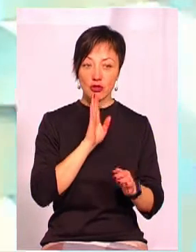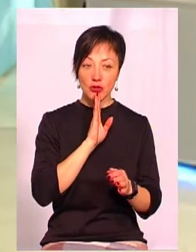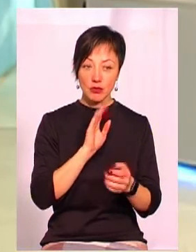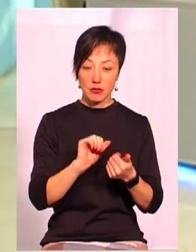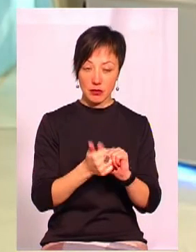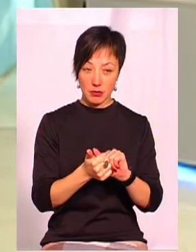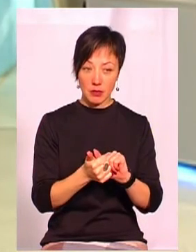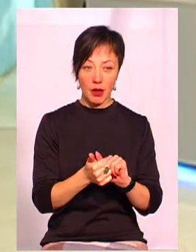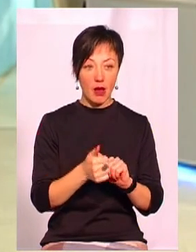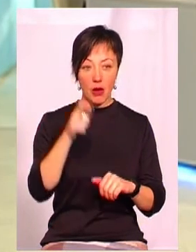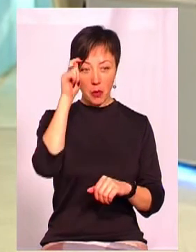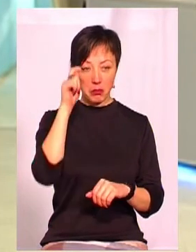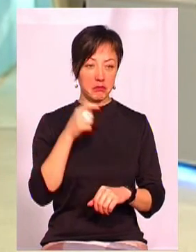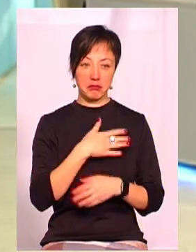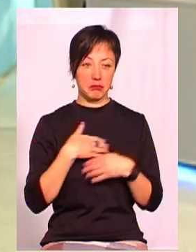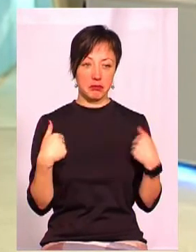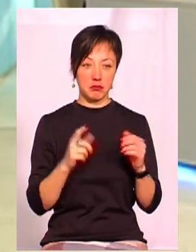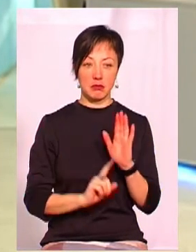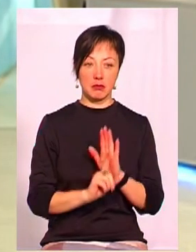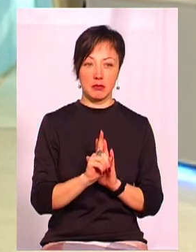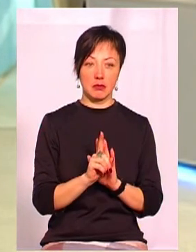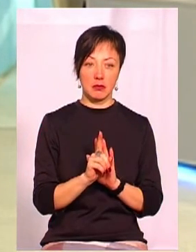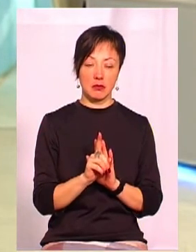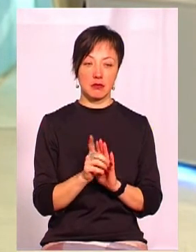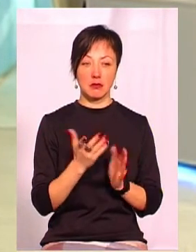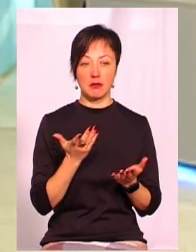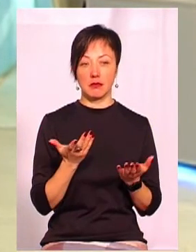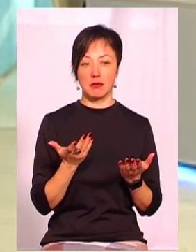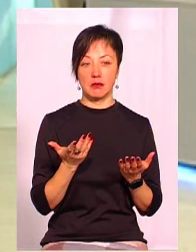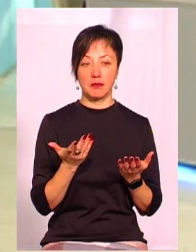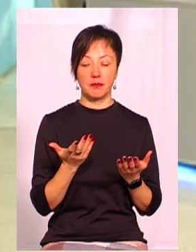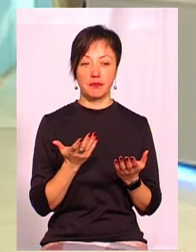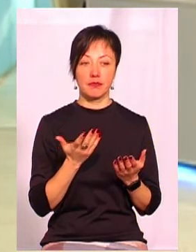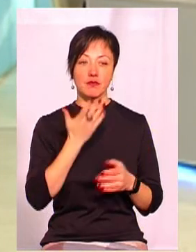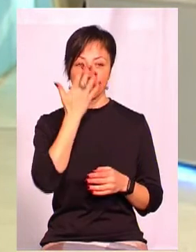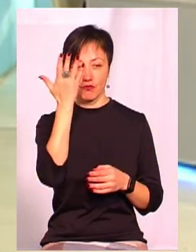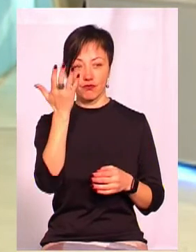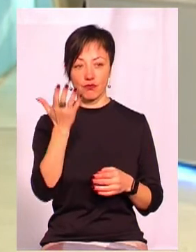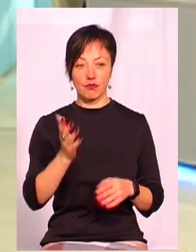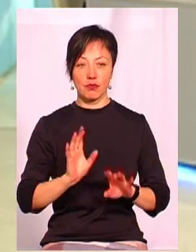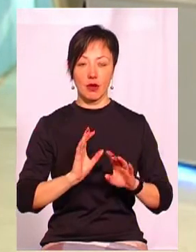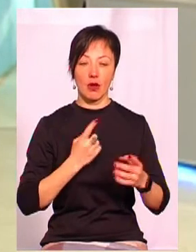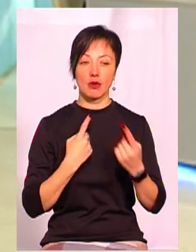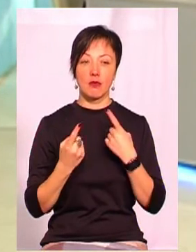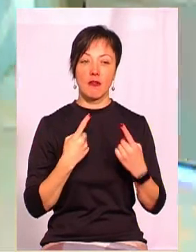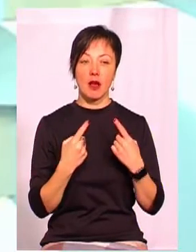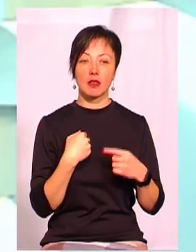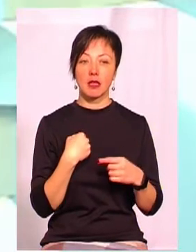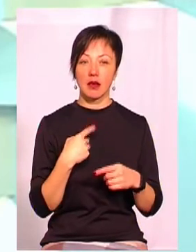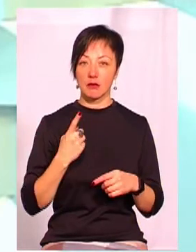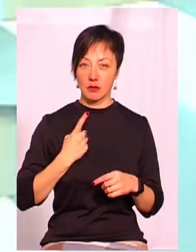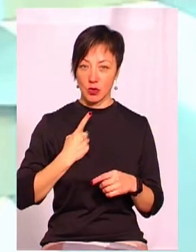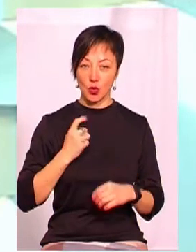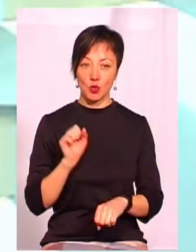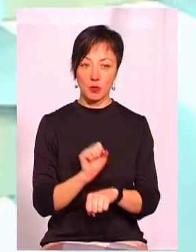жінку. Той не захотів і почав так з визовом розмовляти з ним. Він каже, я